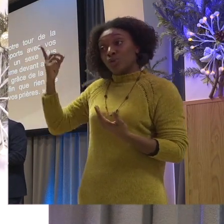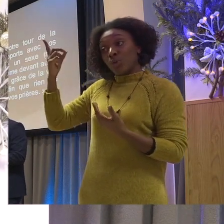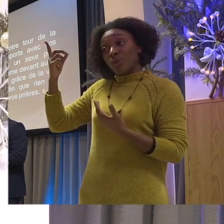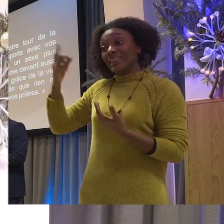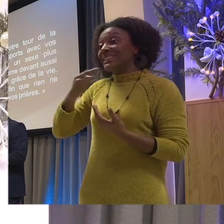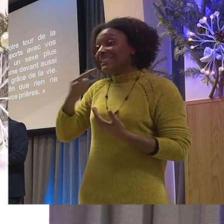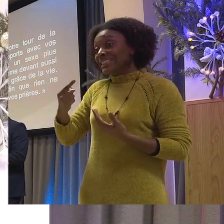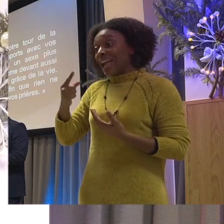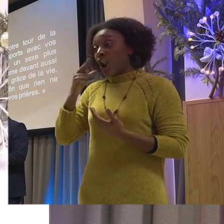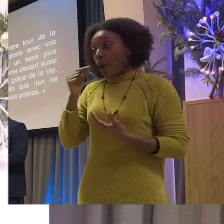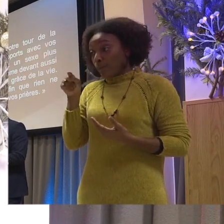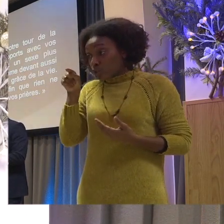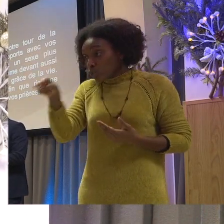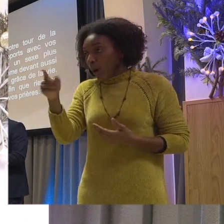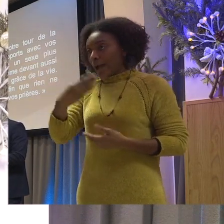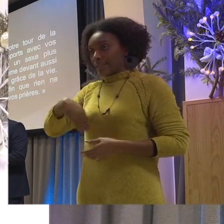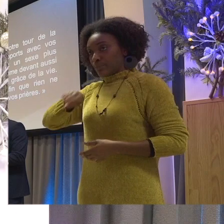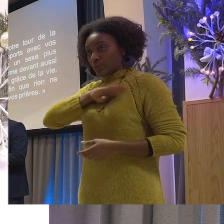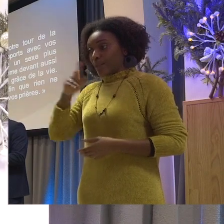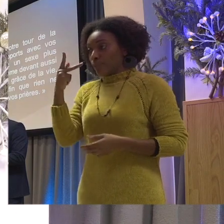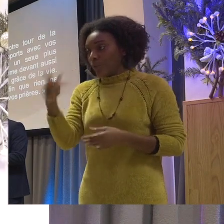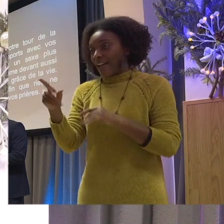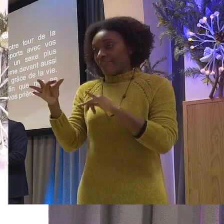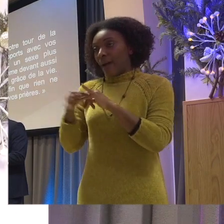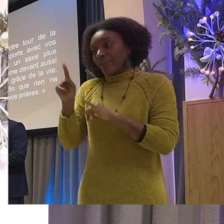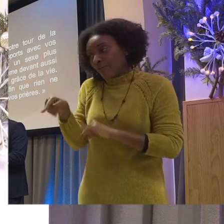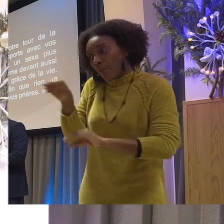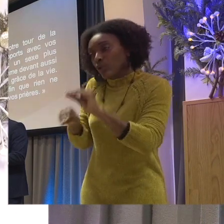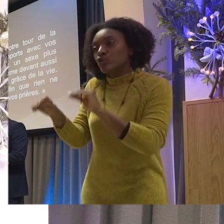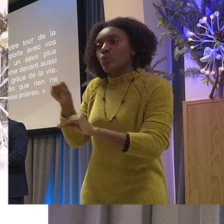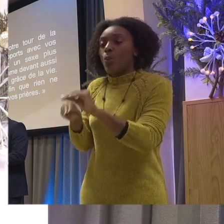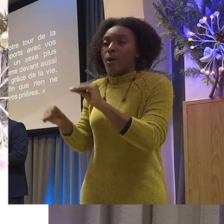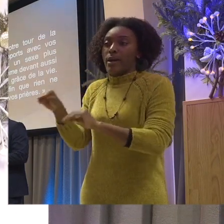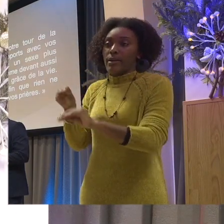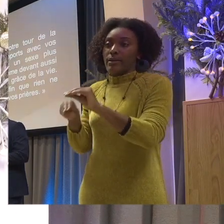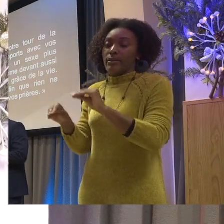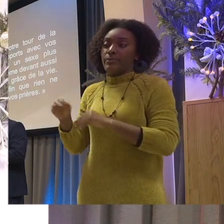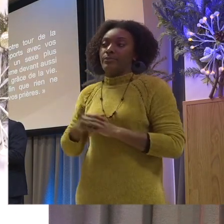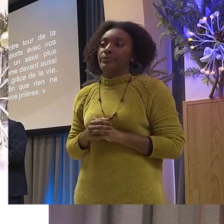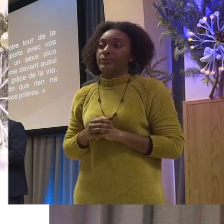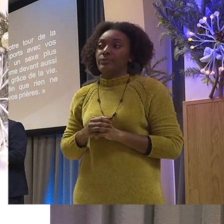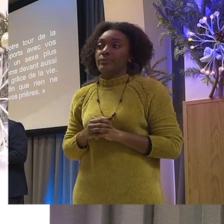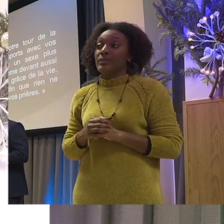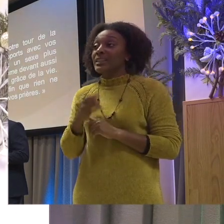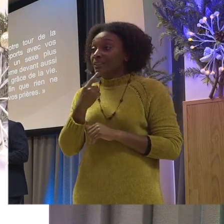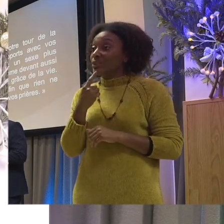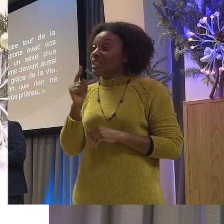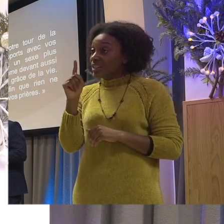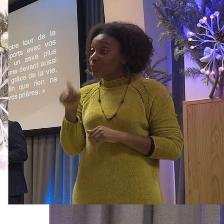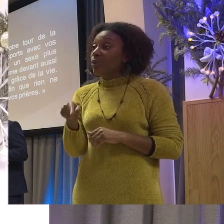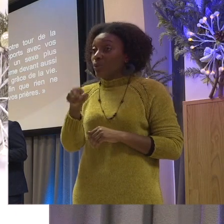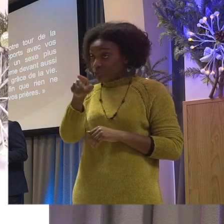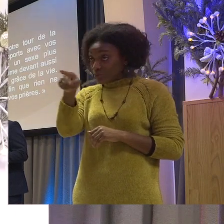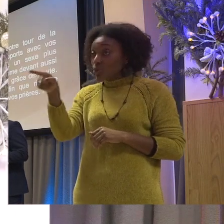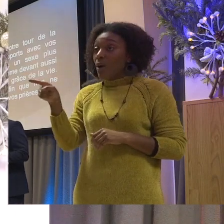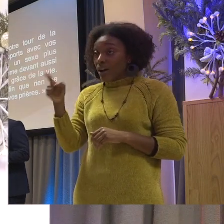nous en prenions soin et que nous les protégions. Gloire à Dieu! D'après ce verset, mon frère, tu dois considérer et réaliser